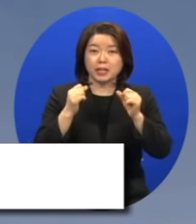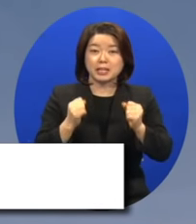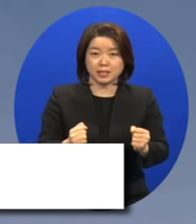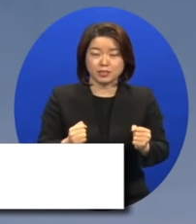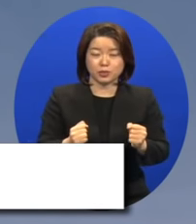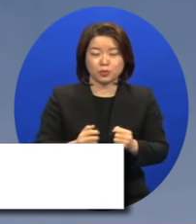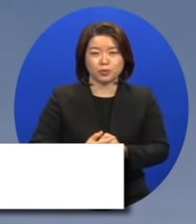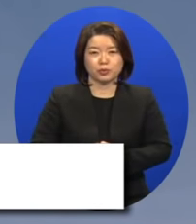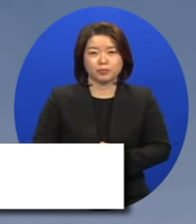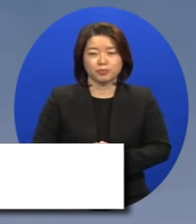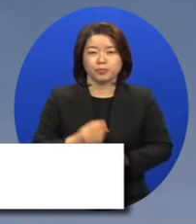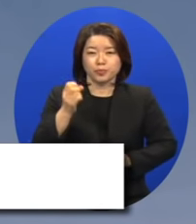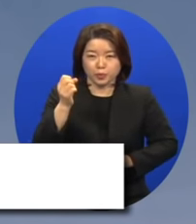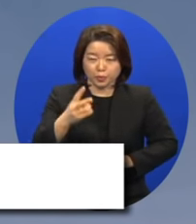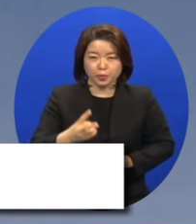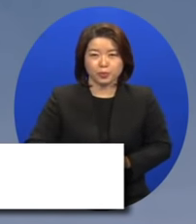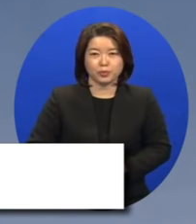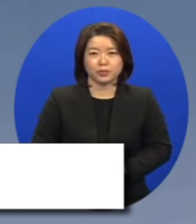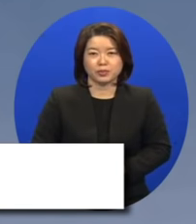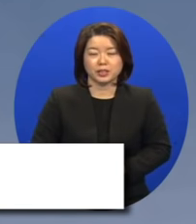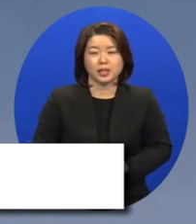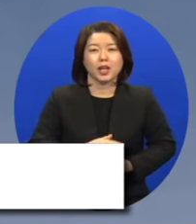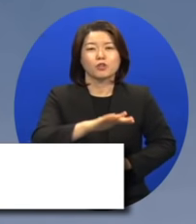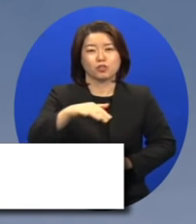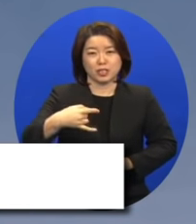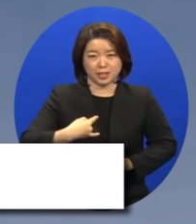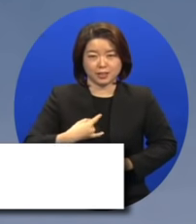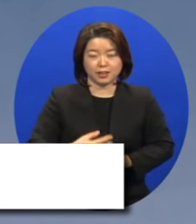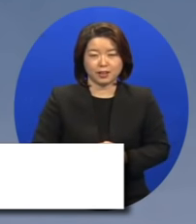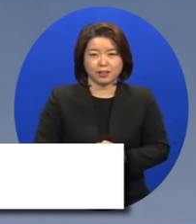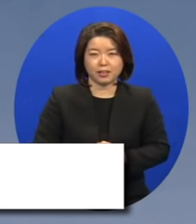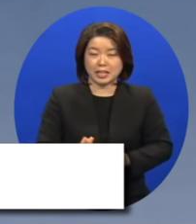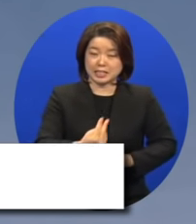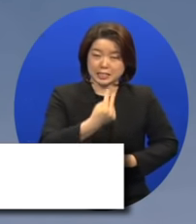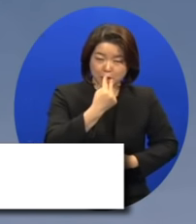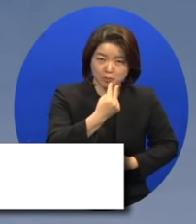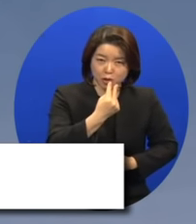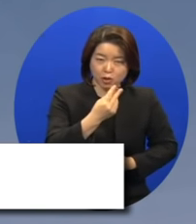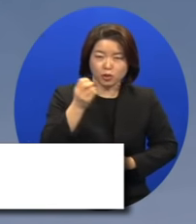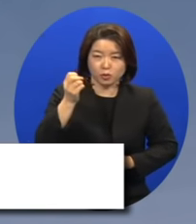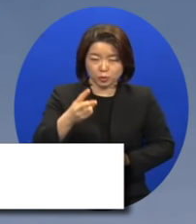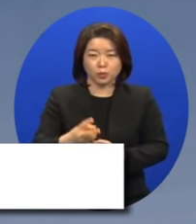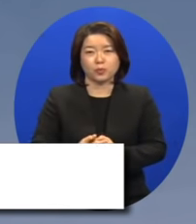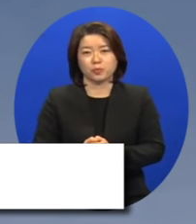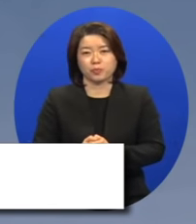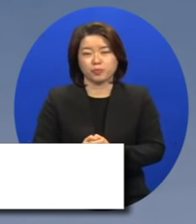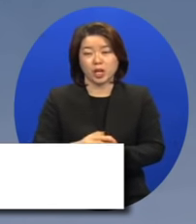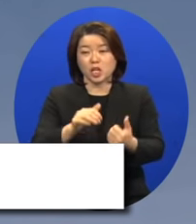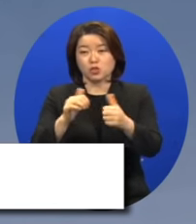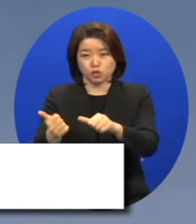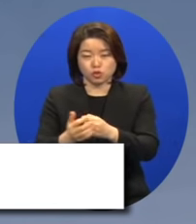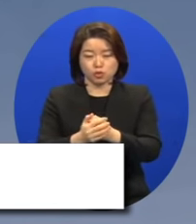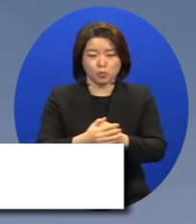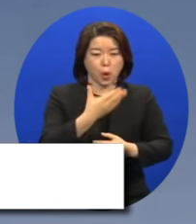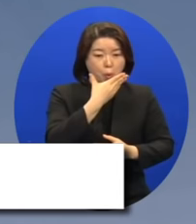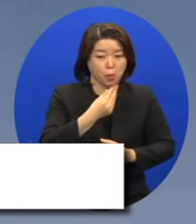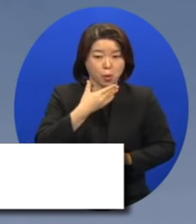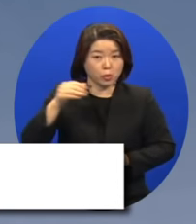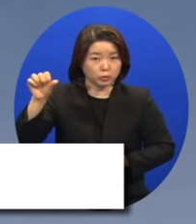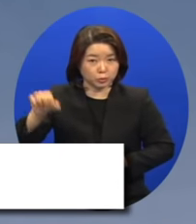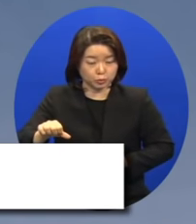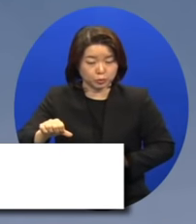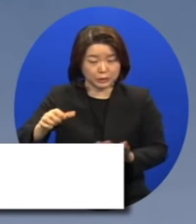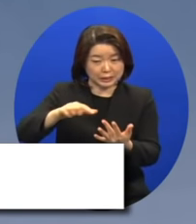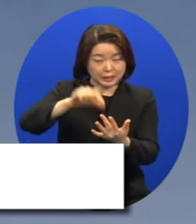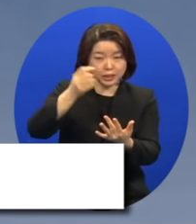우리에게 삶과죽음, 축복